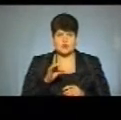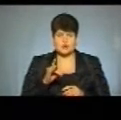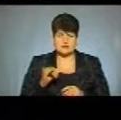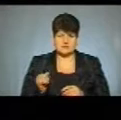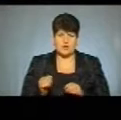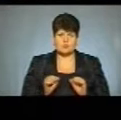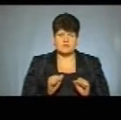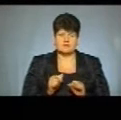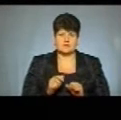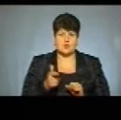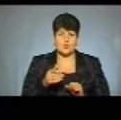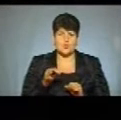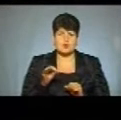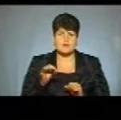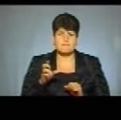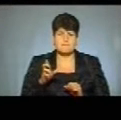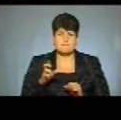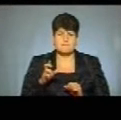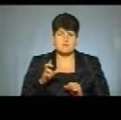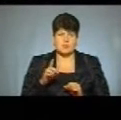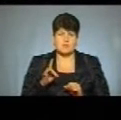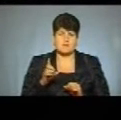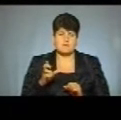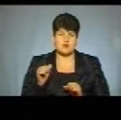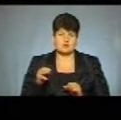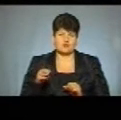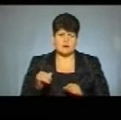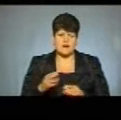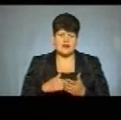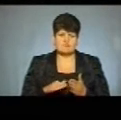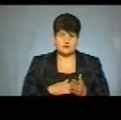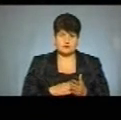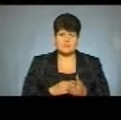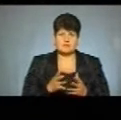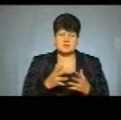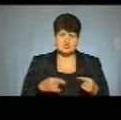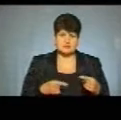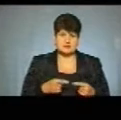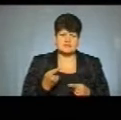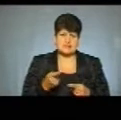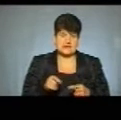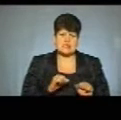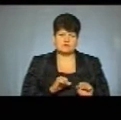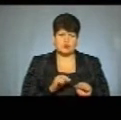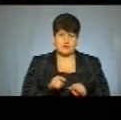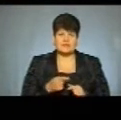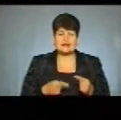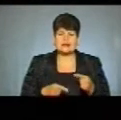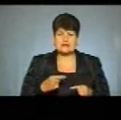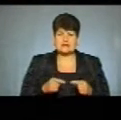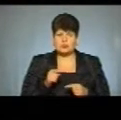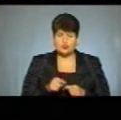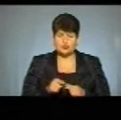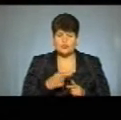Найбільш критиками нашої роботи є якраз родини Небесної Сотні і їх адвокат. Але вони критикують, вказуючи